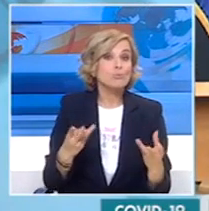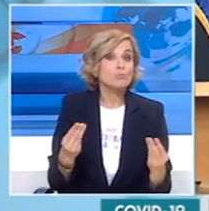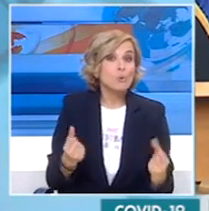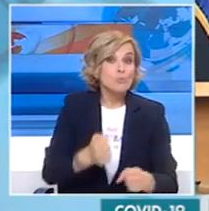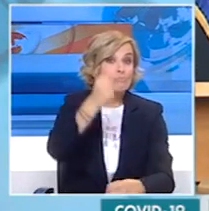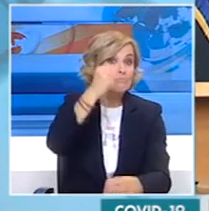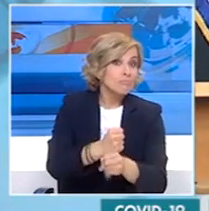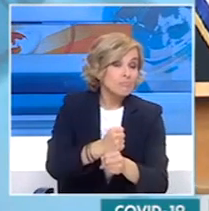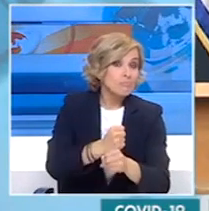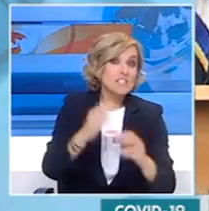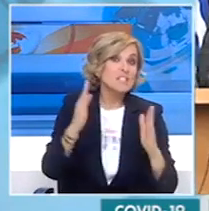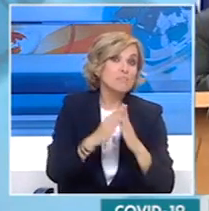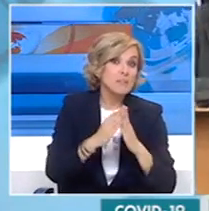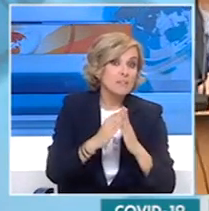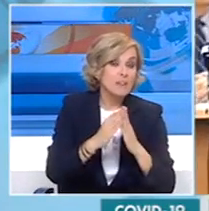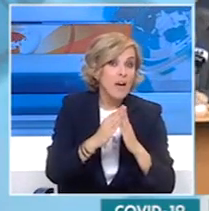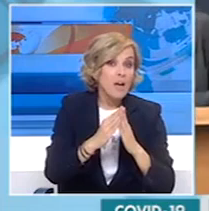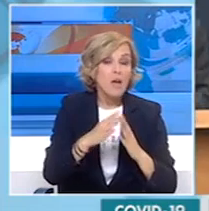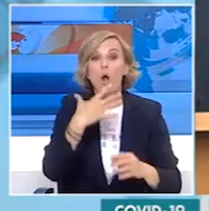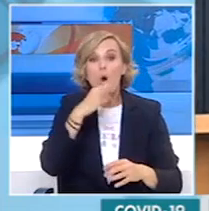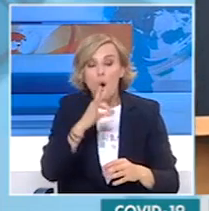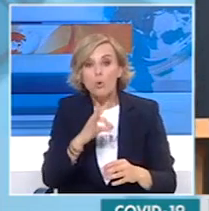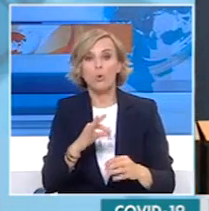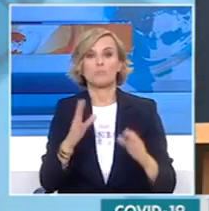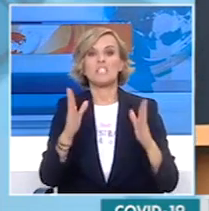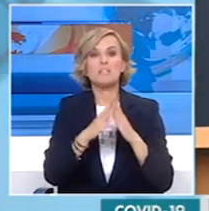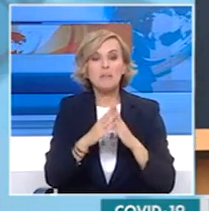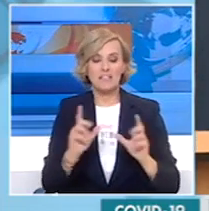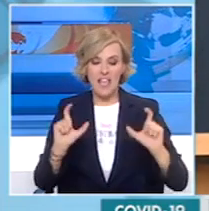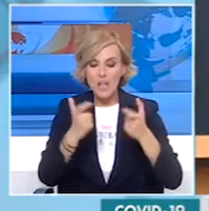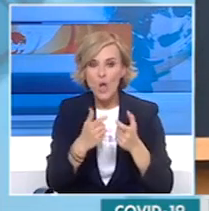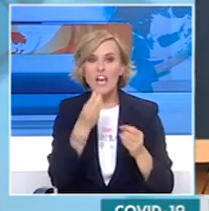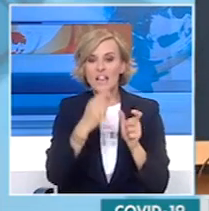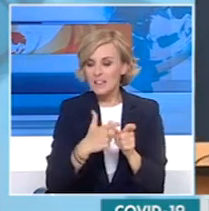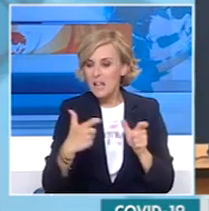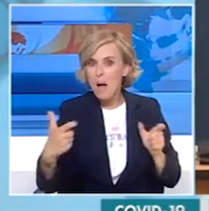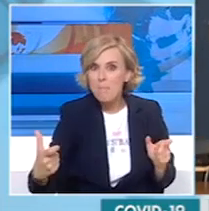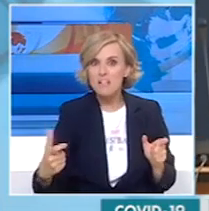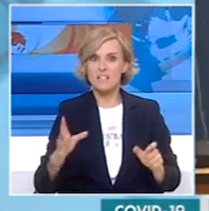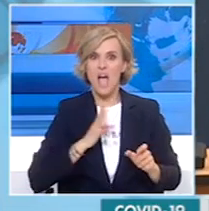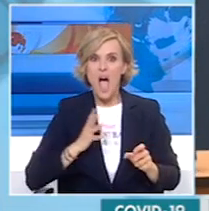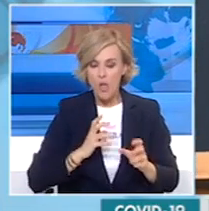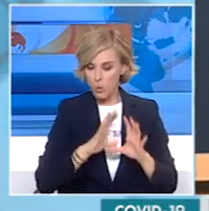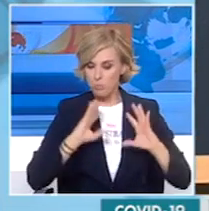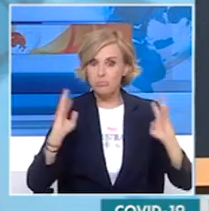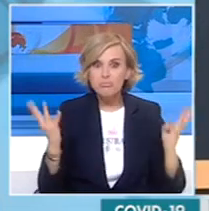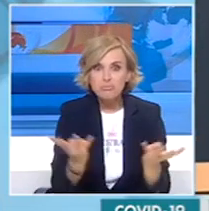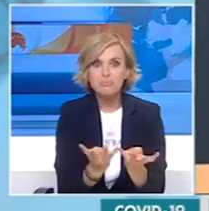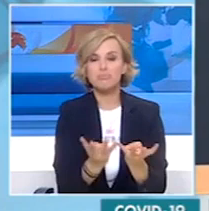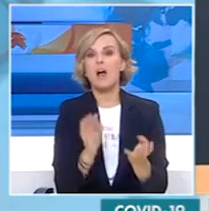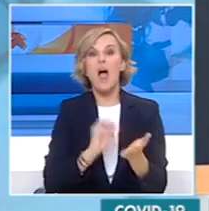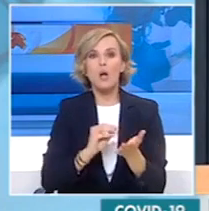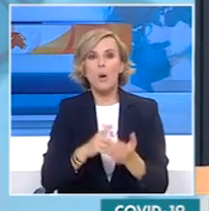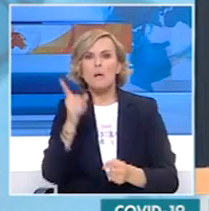αστικά κέντρα, αλλά κυρίως στην περιφέρεια, όπου το οικογενειακό τραπέζι αλλά και οι συγκεντρώσεις στα σπίτια είναι επιβεβλημένες, ειδικά αν οι πολίτες αξιοποιήσουν τα SMS